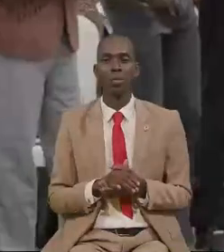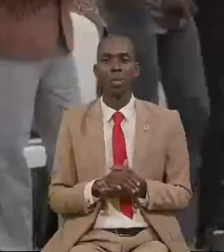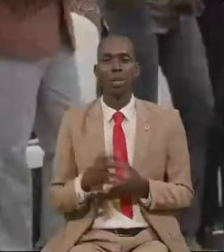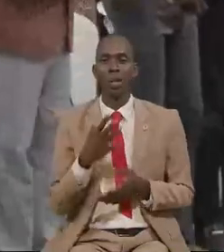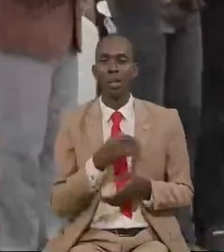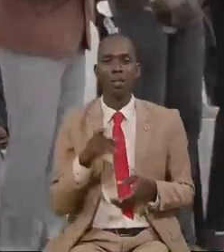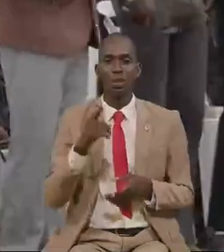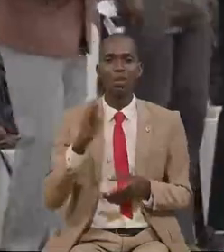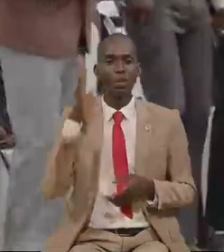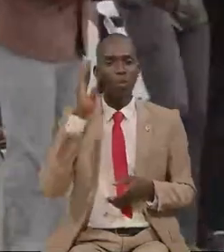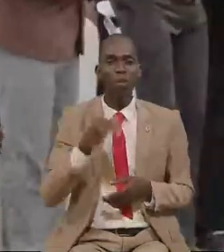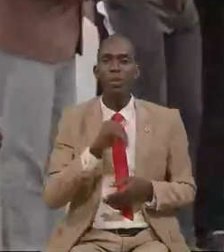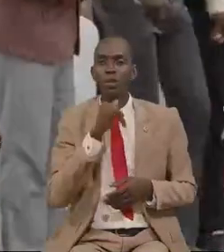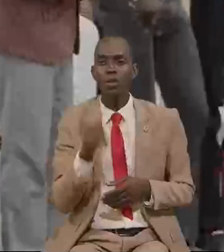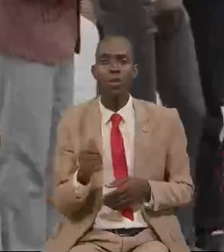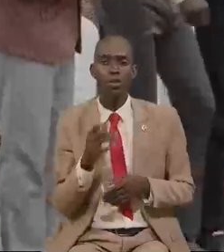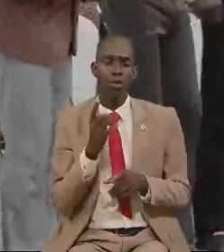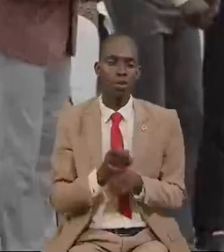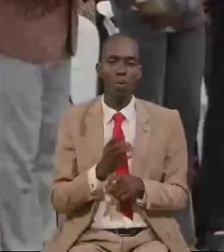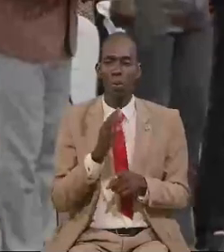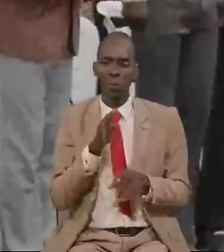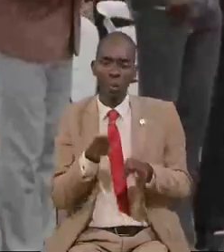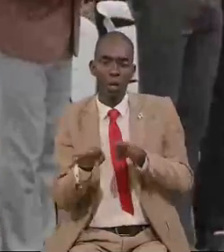et tu ne te comportes pas de façon hypocrite,